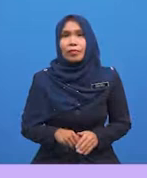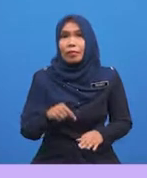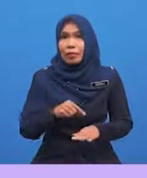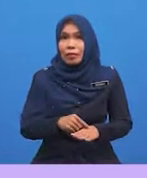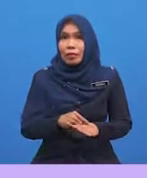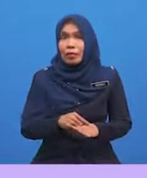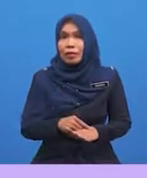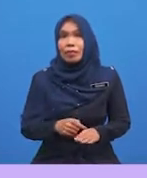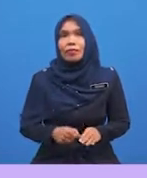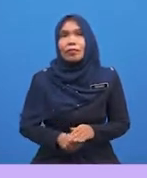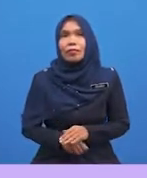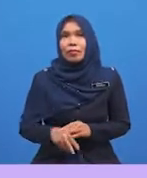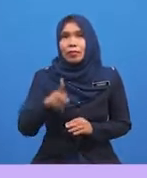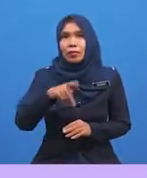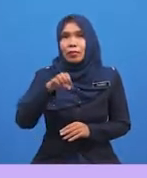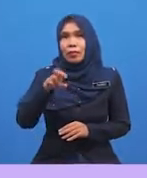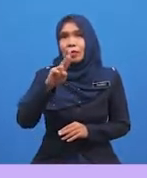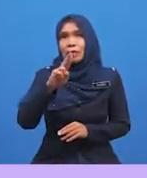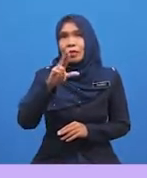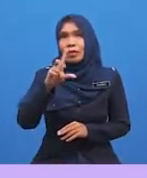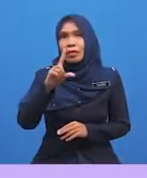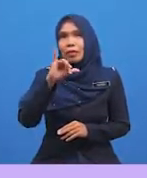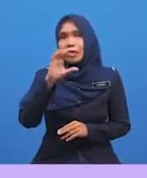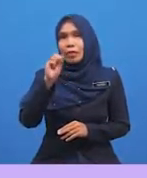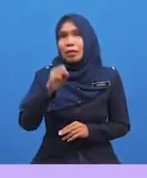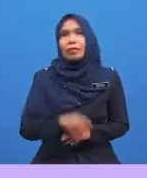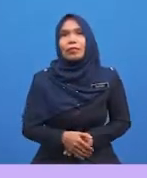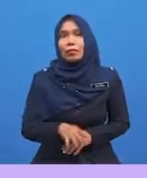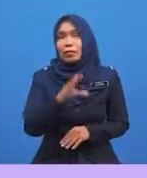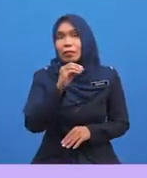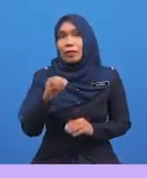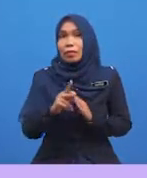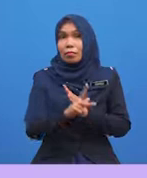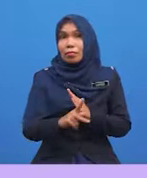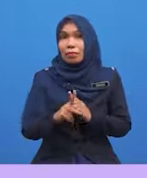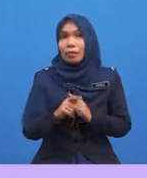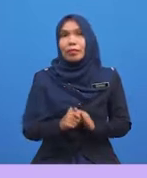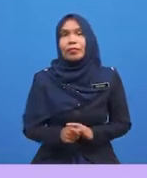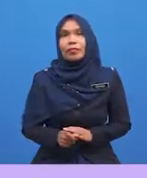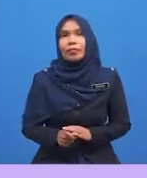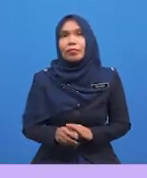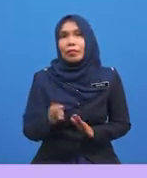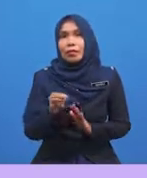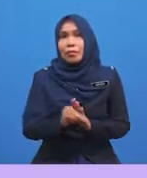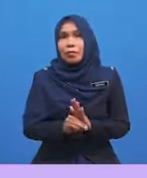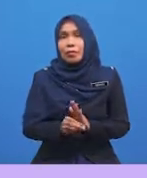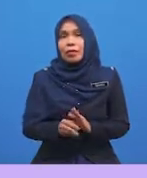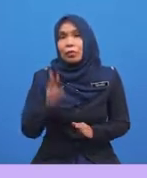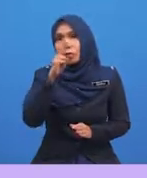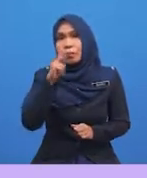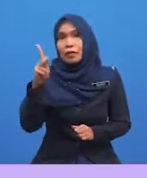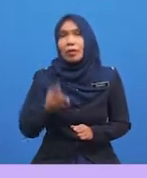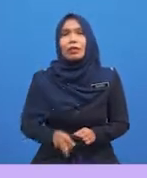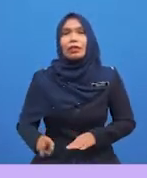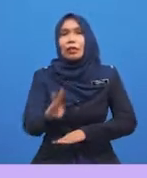dan dataran Kelantan merupakan kawasan pertanian. Bandar-bandar besar juga terdapat di kawasan rata